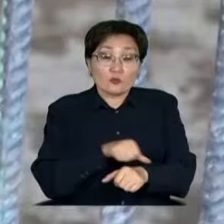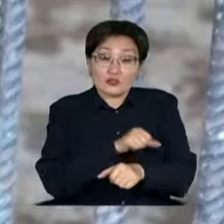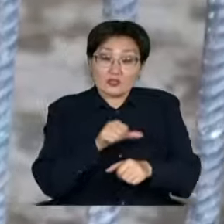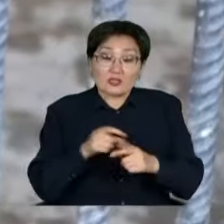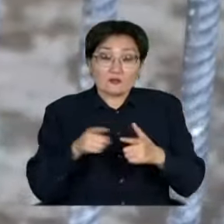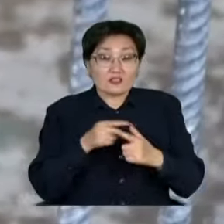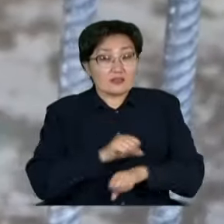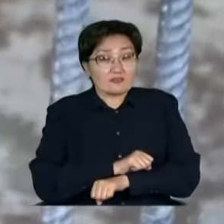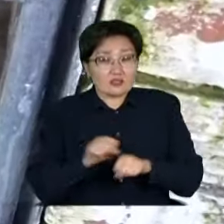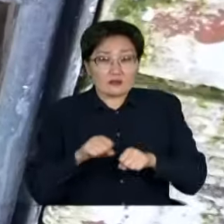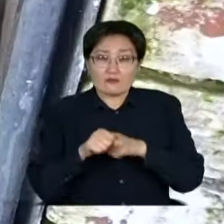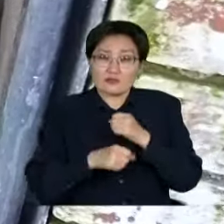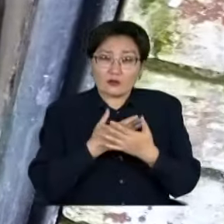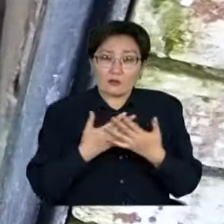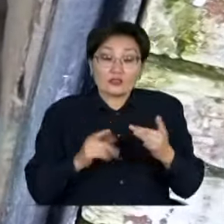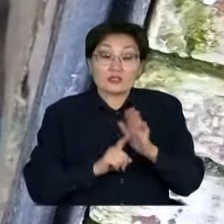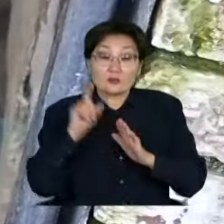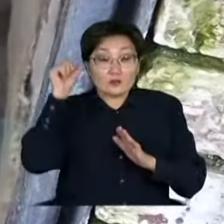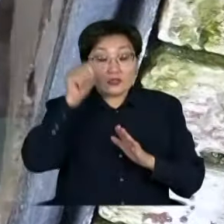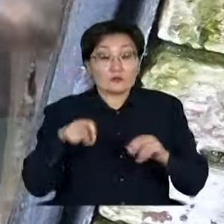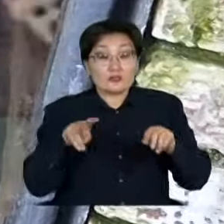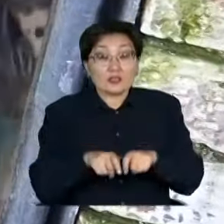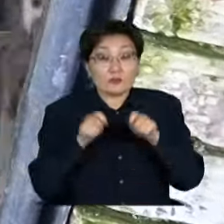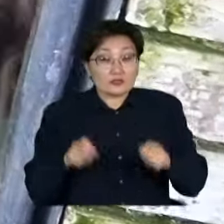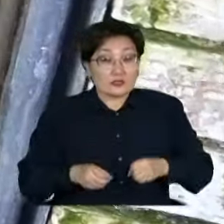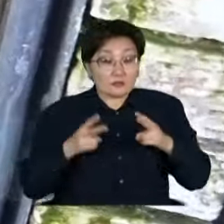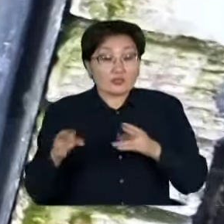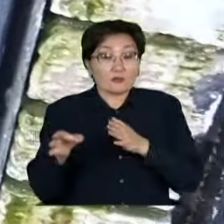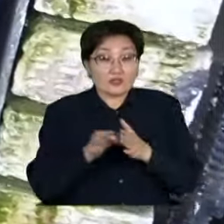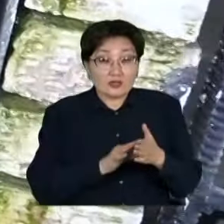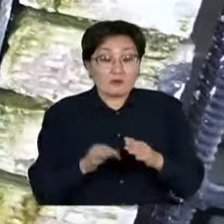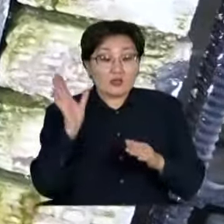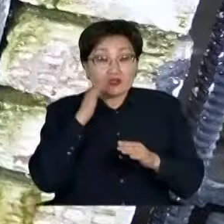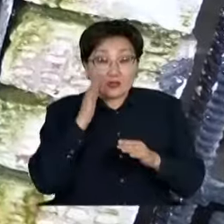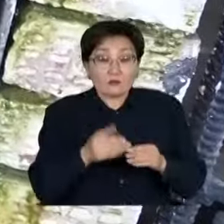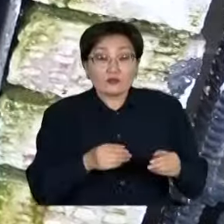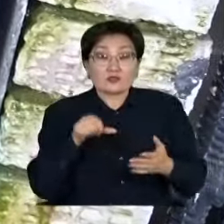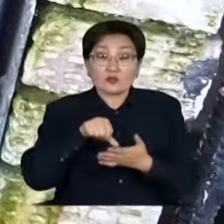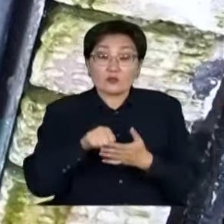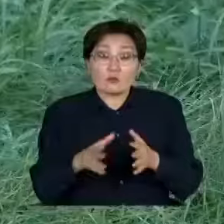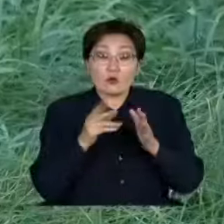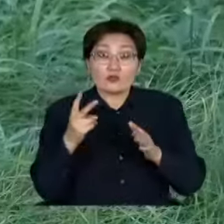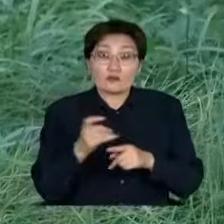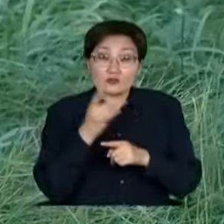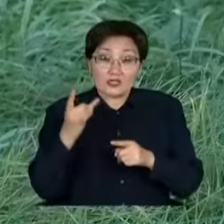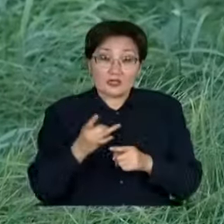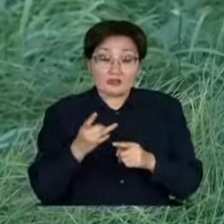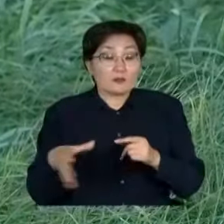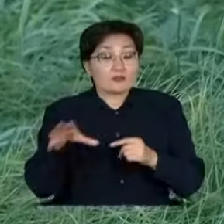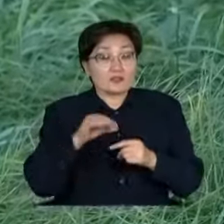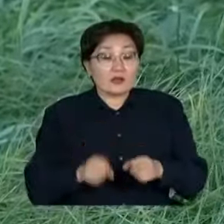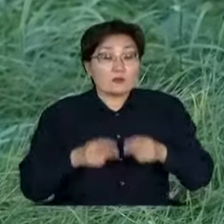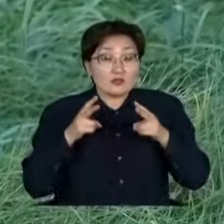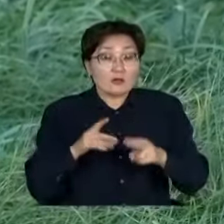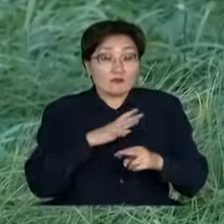или взрывчатые вещества так с начала года для раскрытия преступлений По горячим следам собаки привлекались более 200 раз и почти все эти